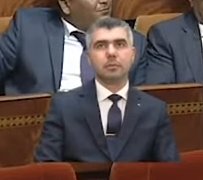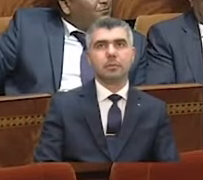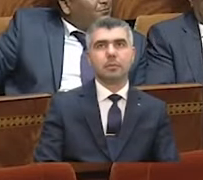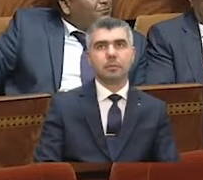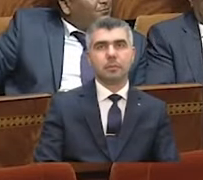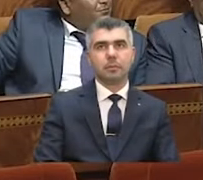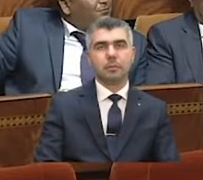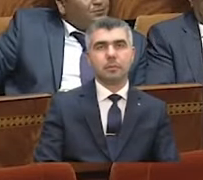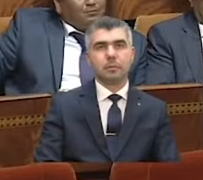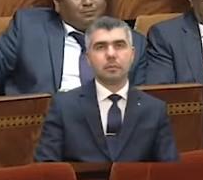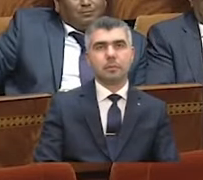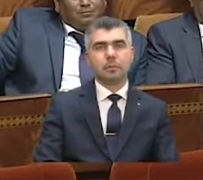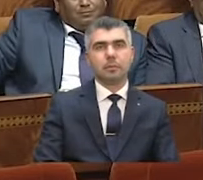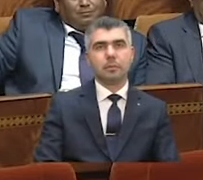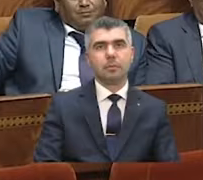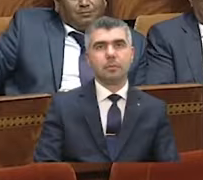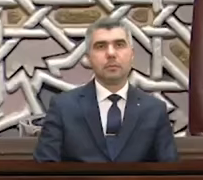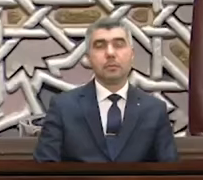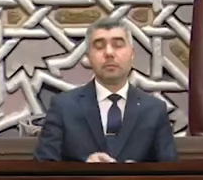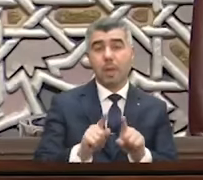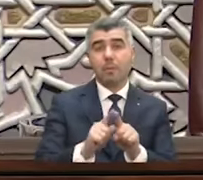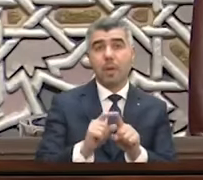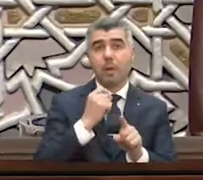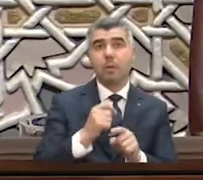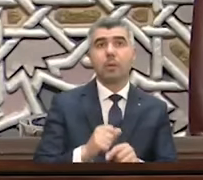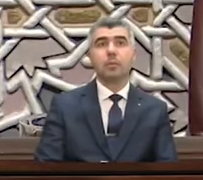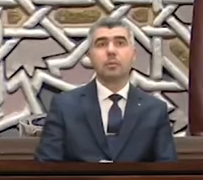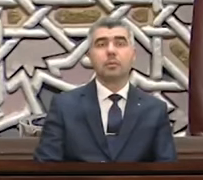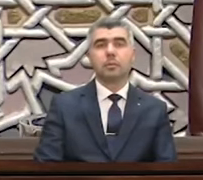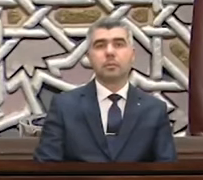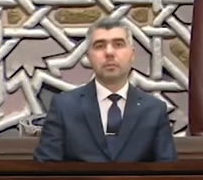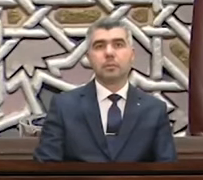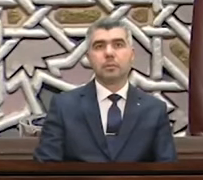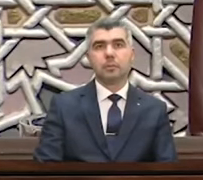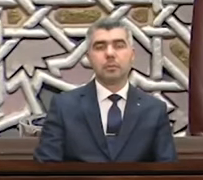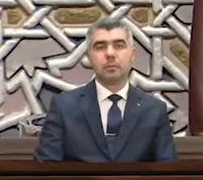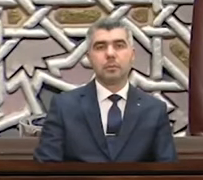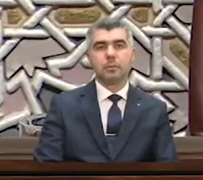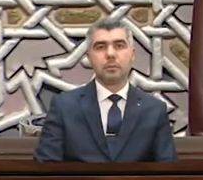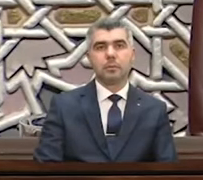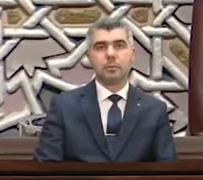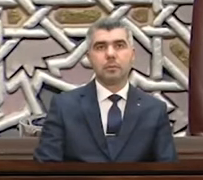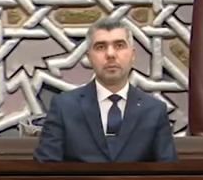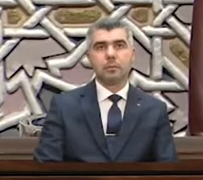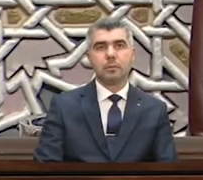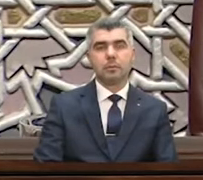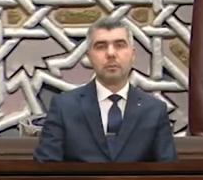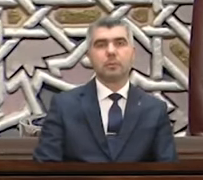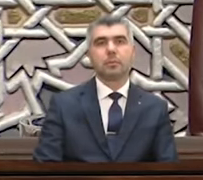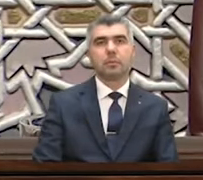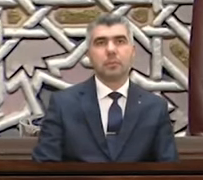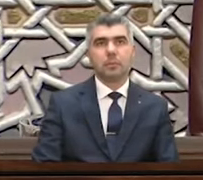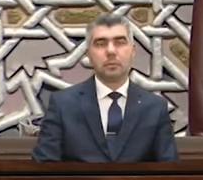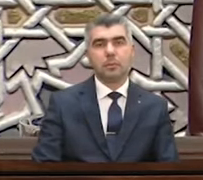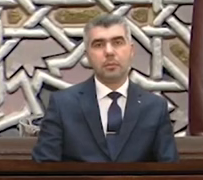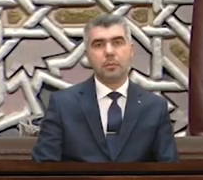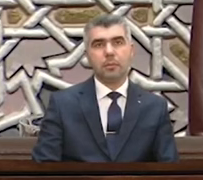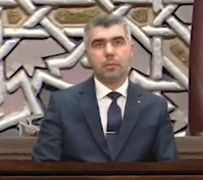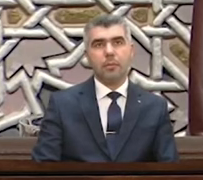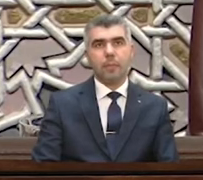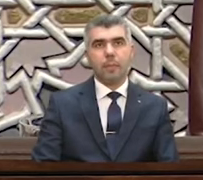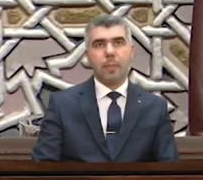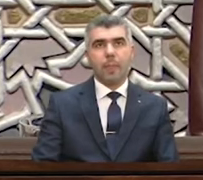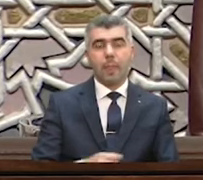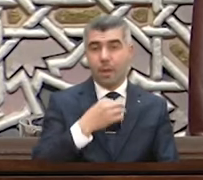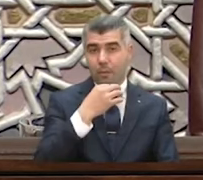يخليك. لا سيد الرئيس باش نكون واضحين، نقطة اودي راهي لا ما بغيتيش نمدو يدنا ما نمدوهاش، دابا اختار شنو بغيتو. لا ما يجاوبش